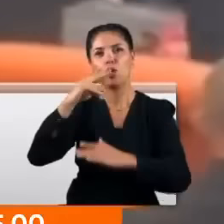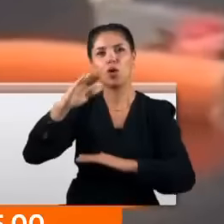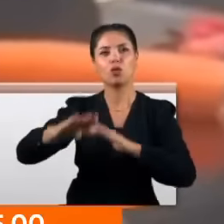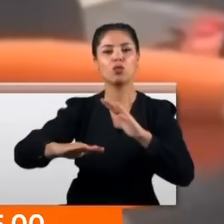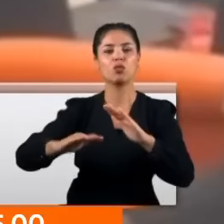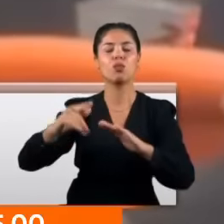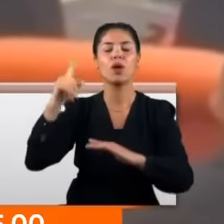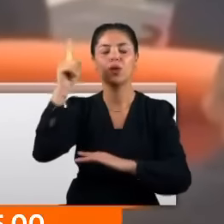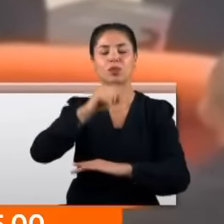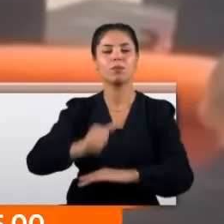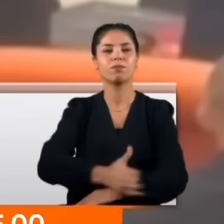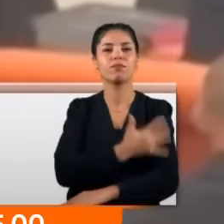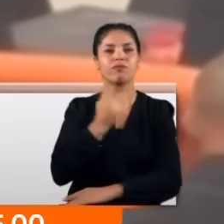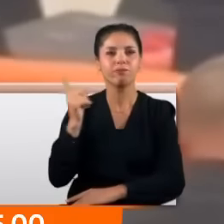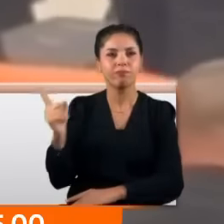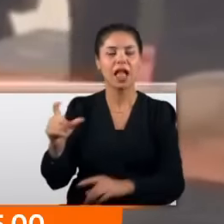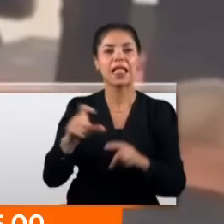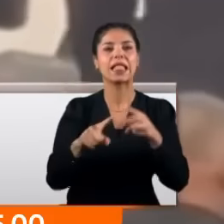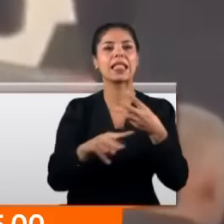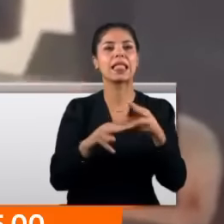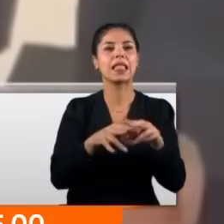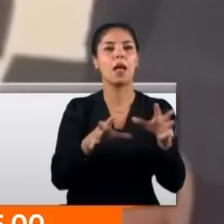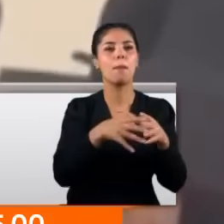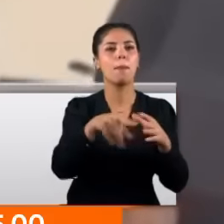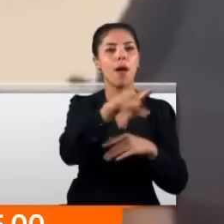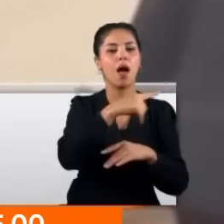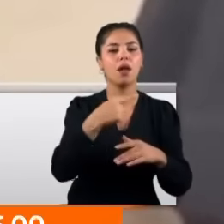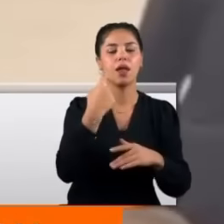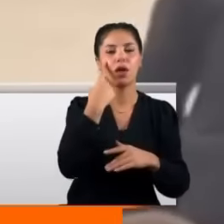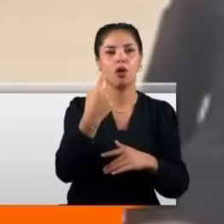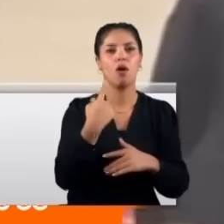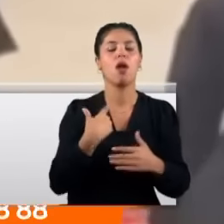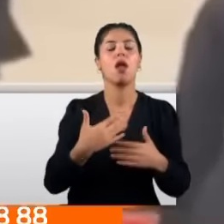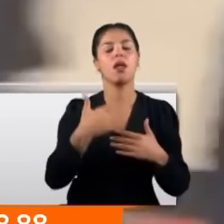konuşmasından etkilendiği için DEM partililerle tokalaştığını söyledi.